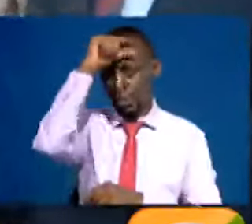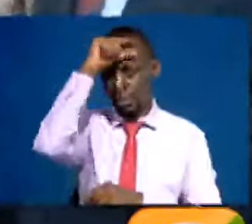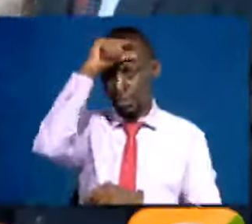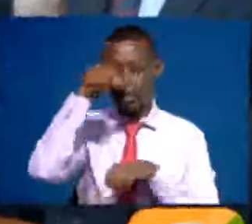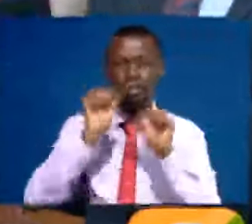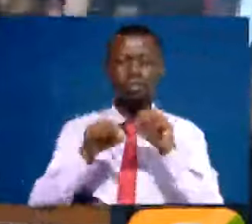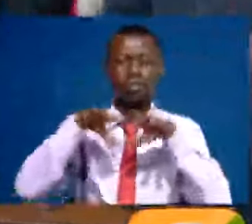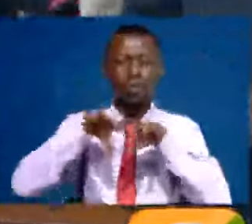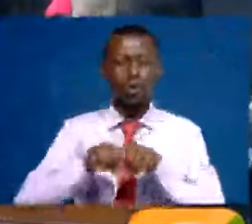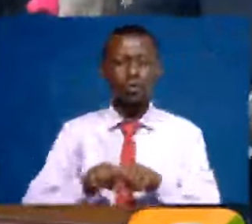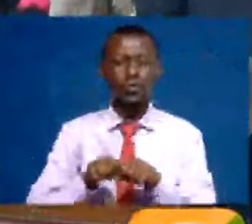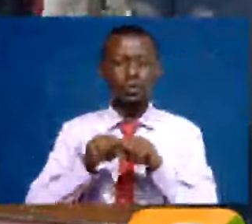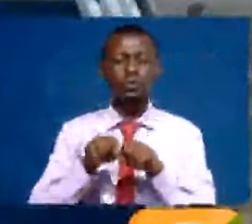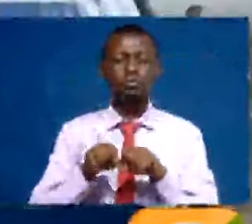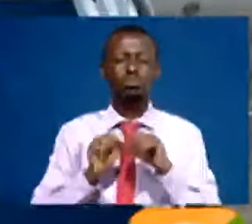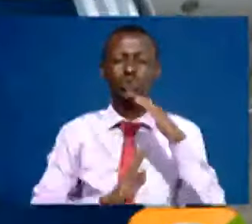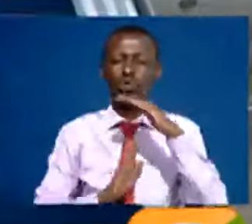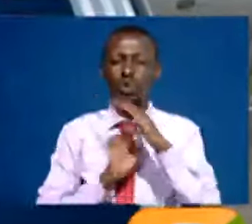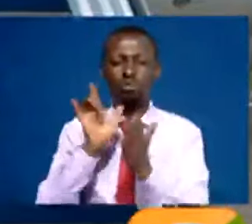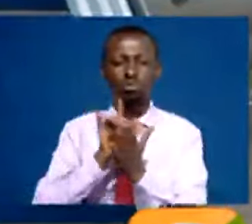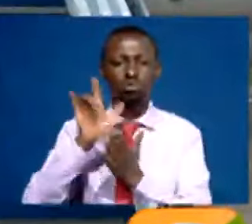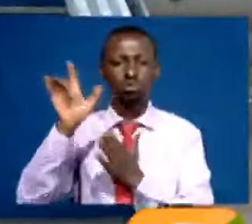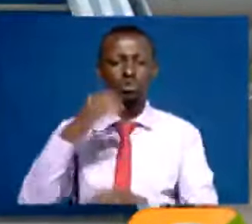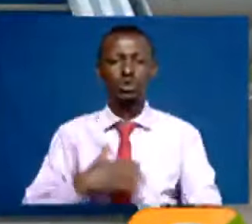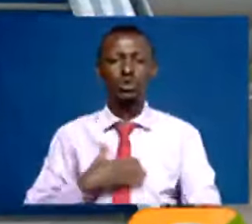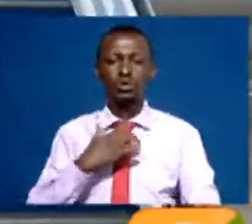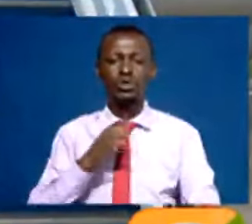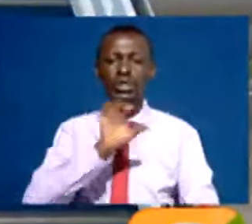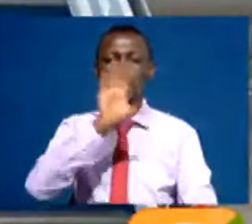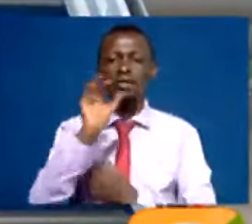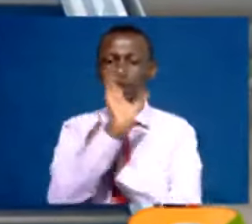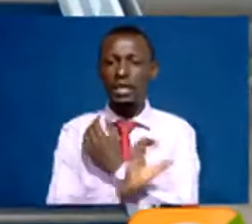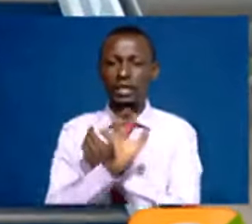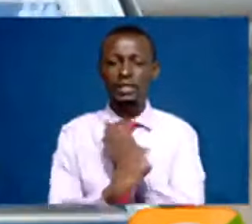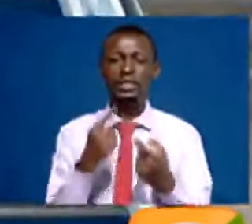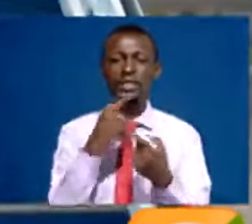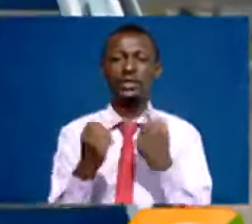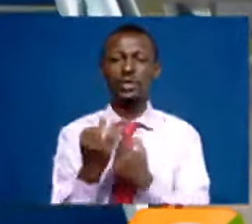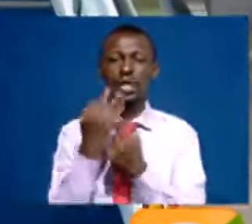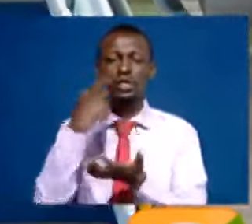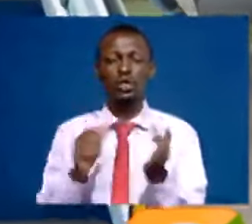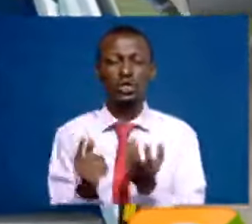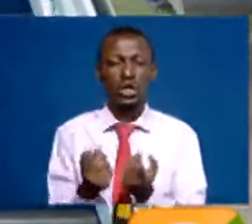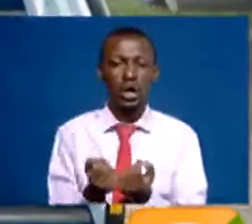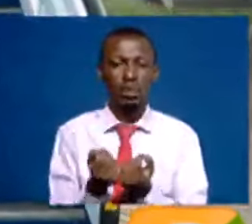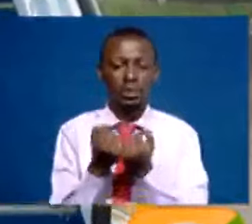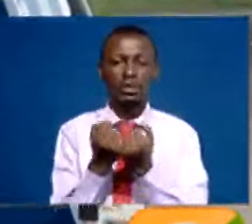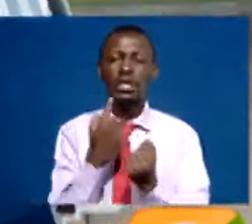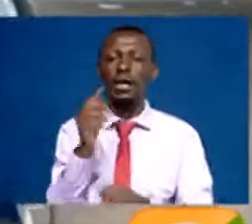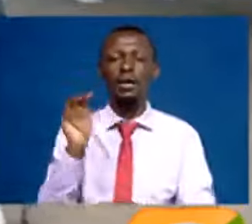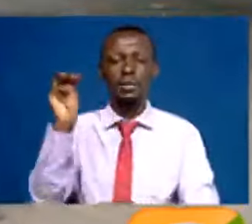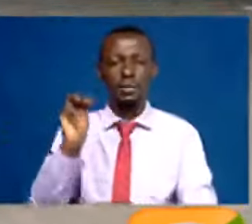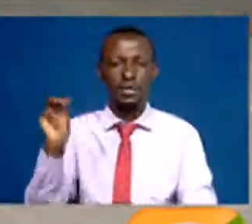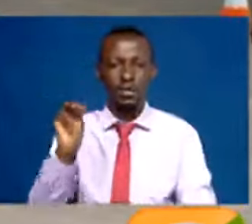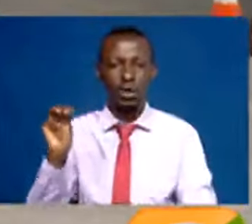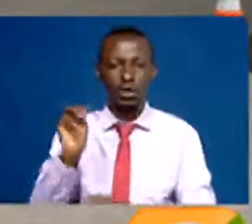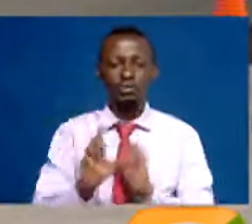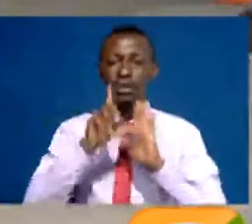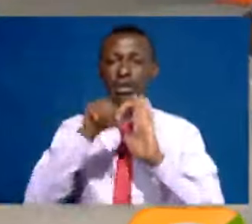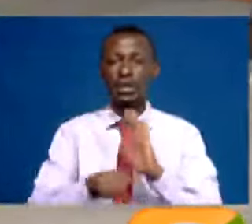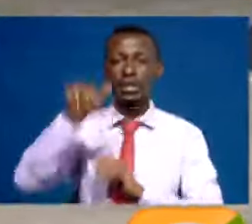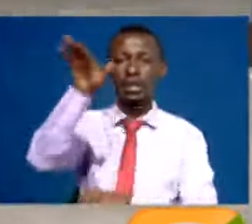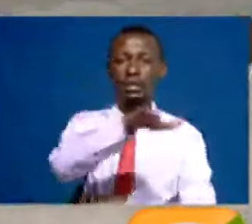kutembelea nchi nne za Afrika Magharibi mwaka 2013 kwa gharama inayokadiriwa kuwa shilingi milioni 100. Baadaye